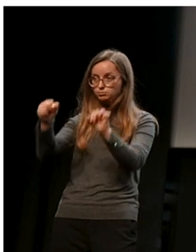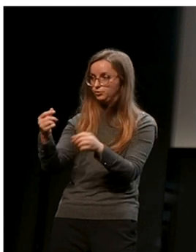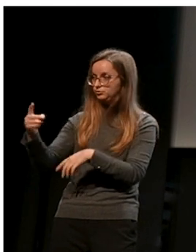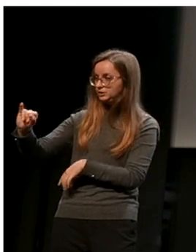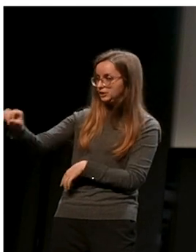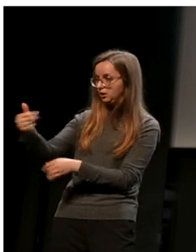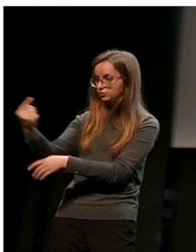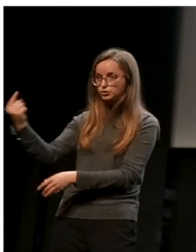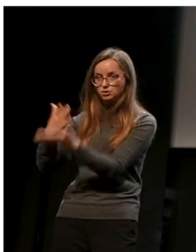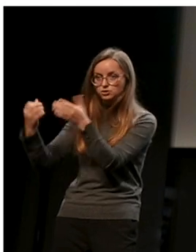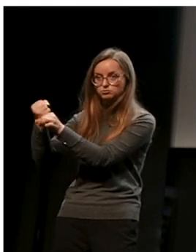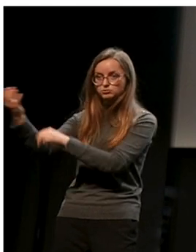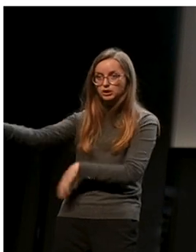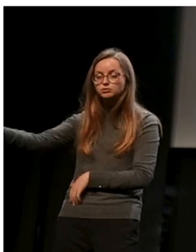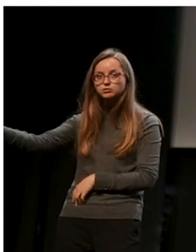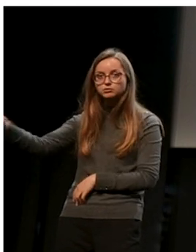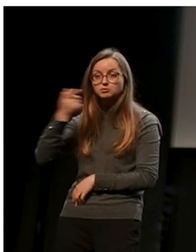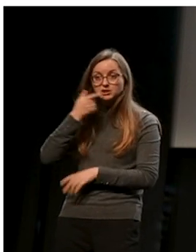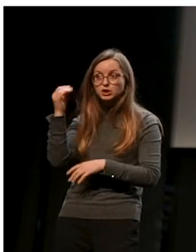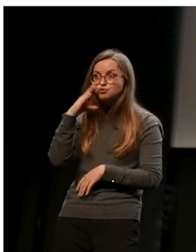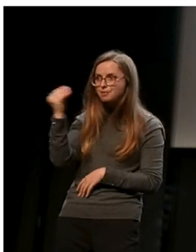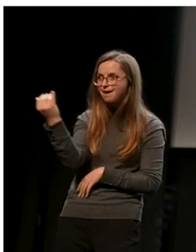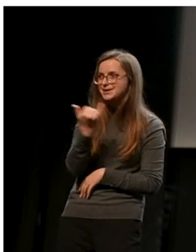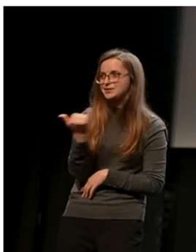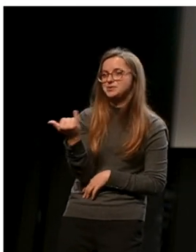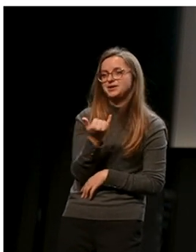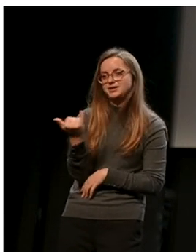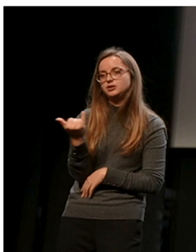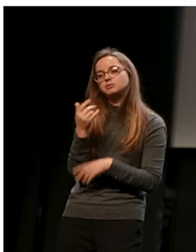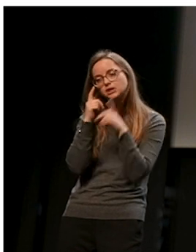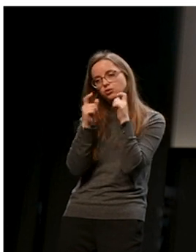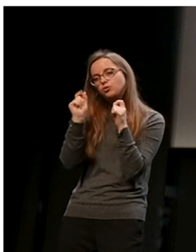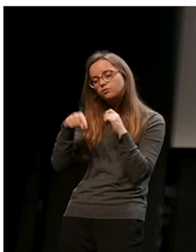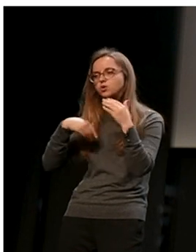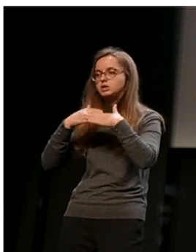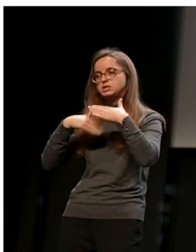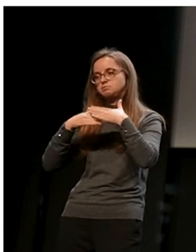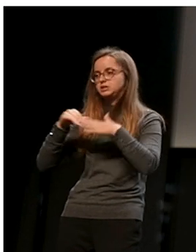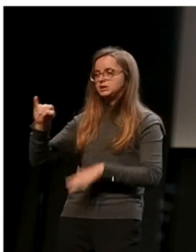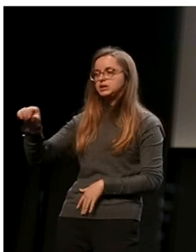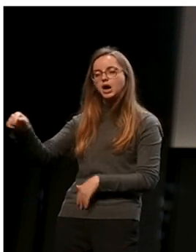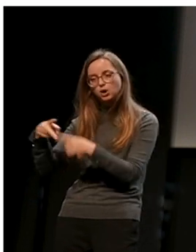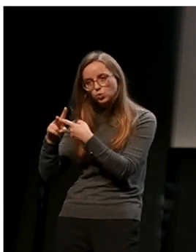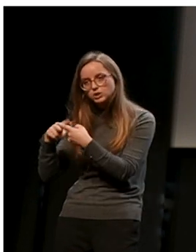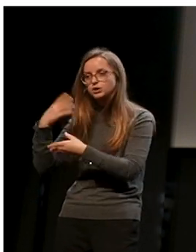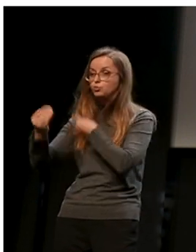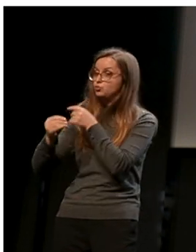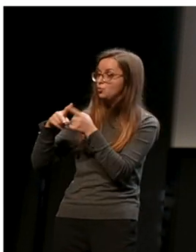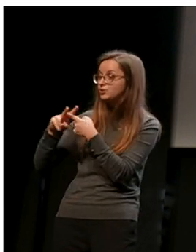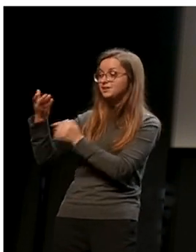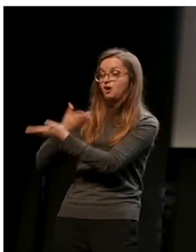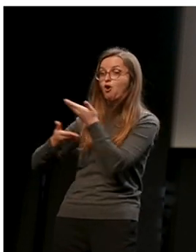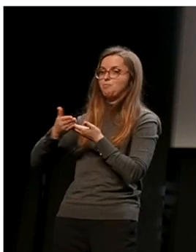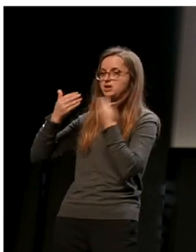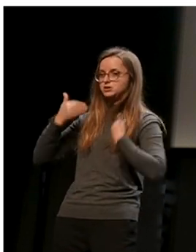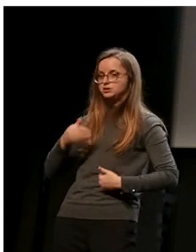ça qu'il va falloir définir, en fait, dans l'éthique et dans l'outil. C'est-à-dire, qu'est-ce qu'on appelle un outil? Il y a l'outil, et il y a l'outil de remplacement, et qui va se passer de nous à un moment, de l'étape,